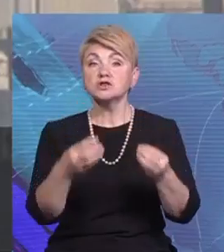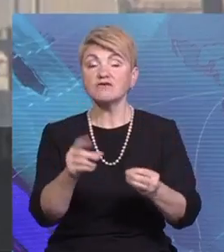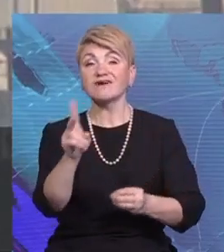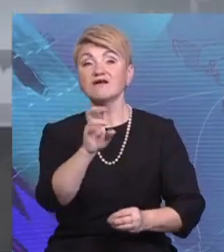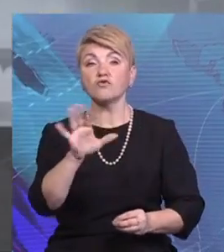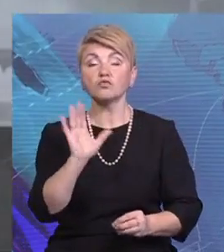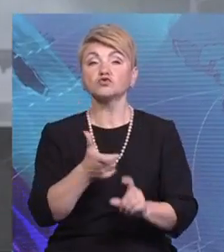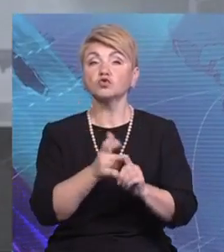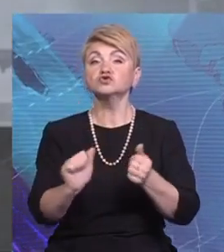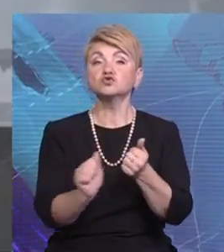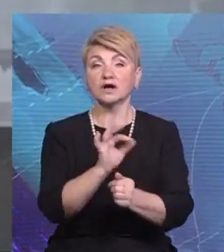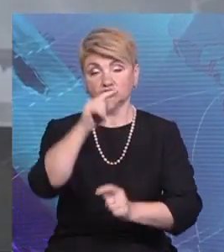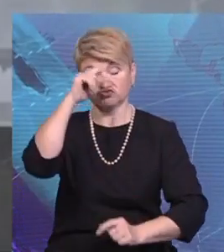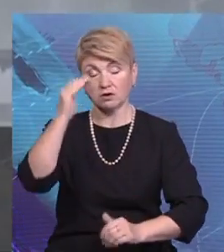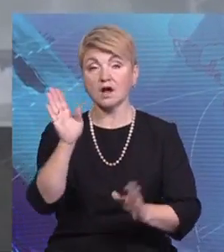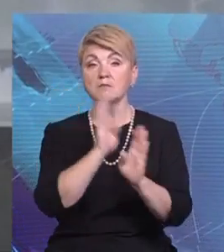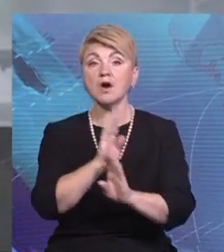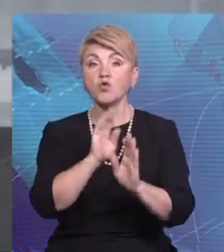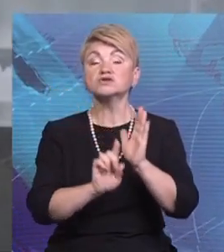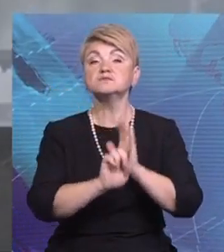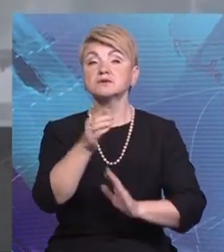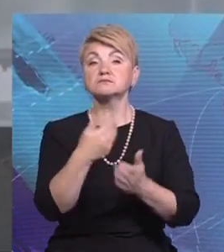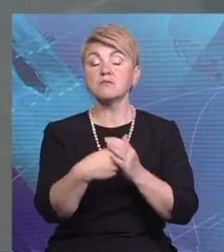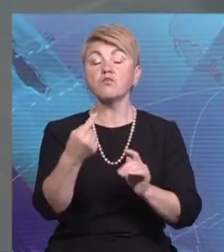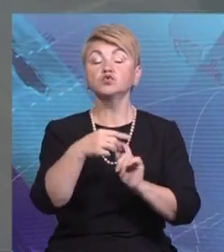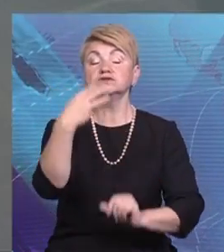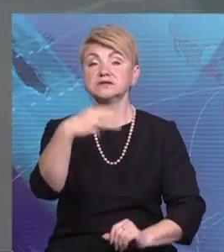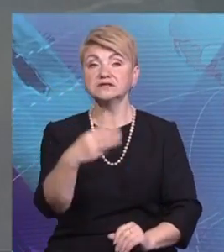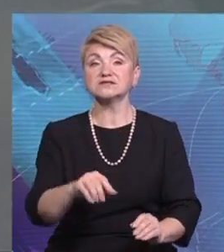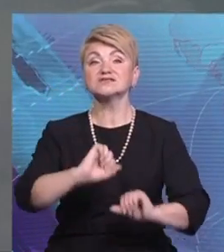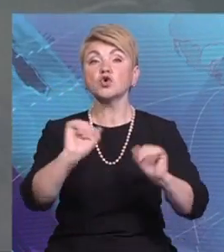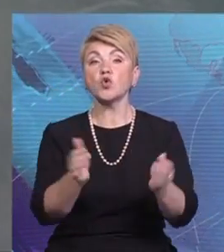сухая и жаркая погода. Температура воздуха плюс 30, скорость ветра 30 метров в секунду.